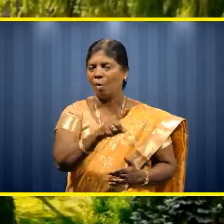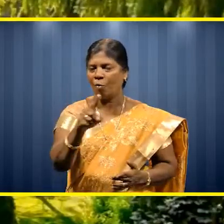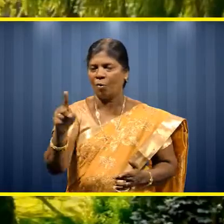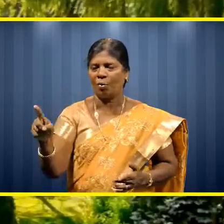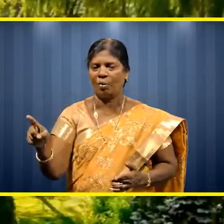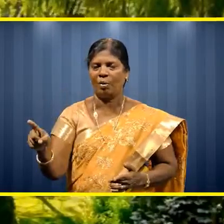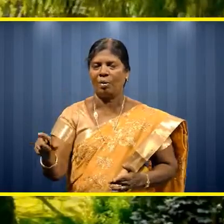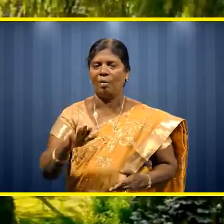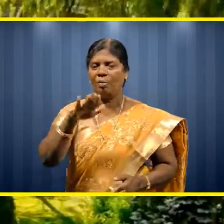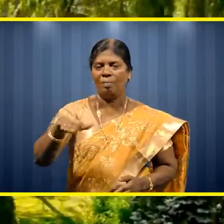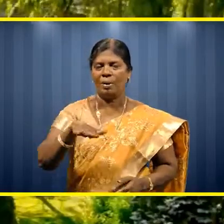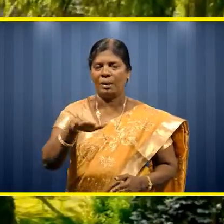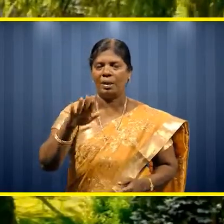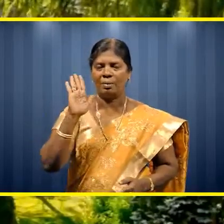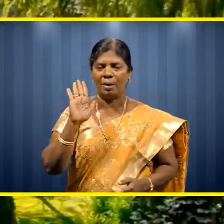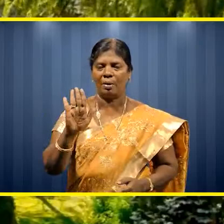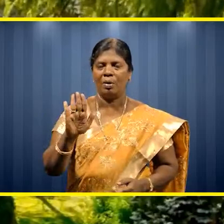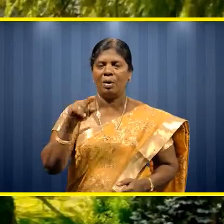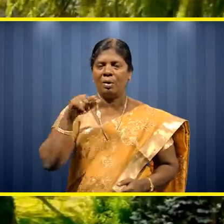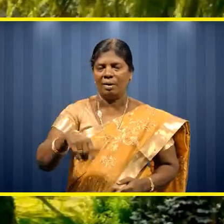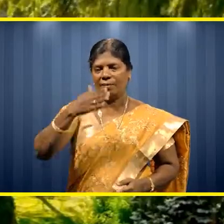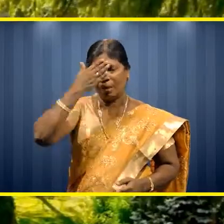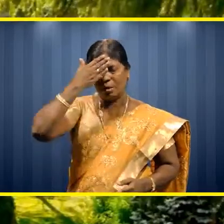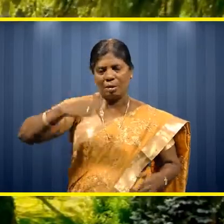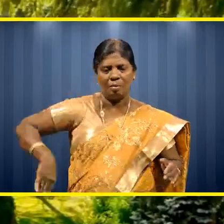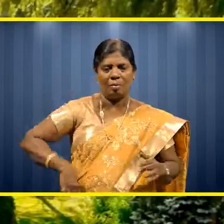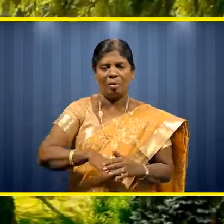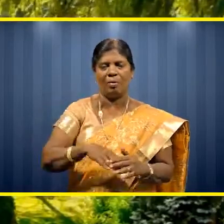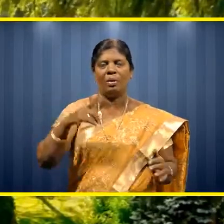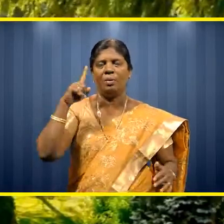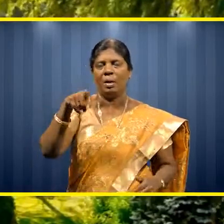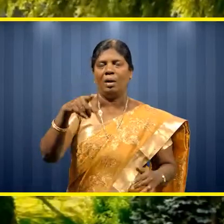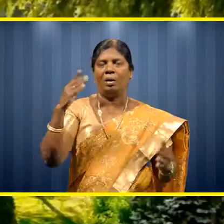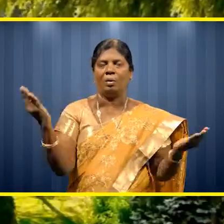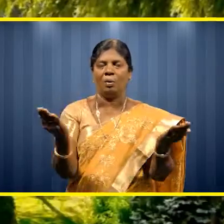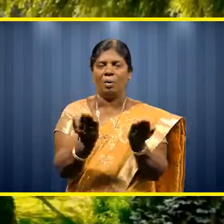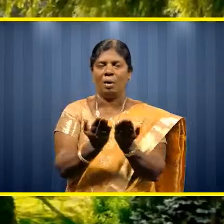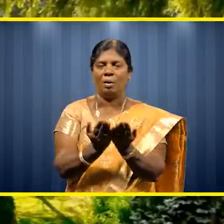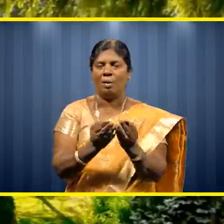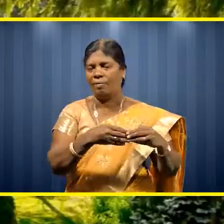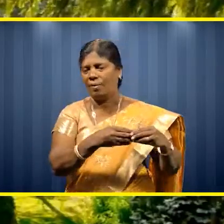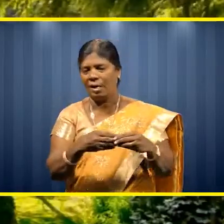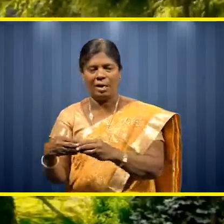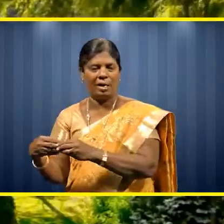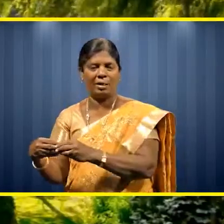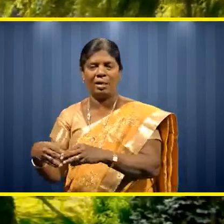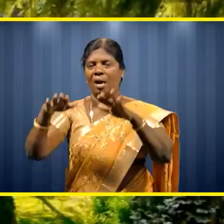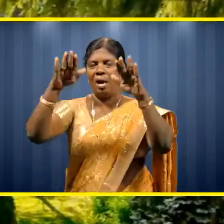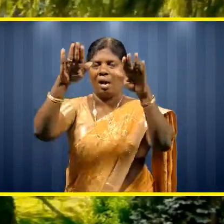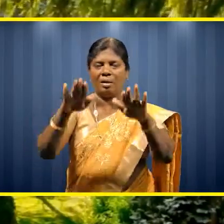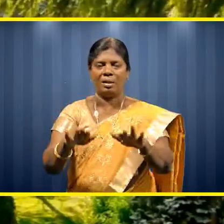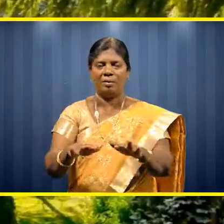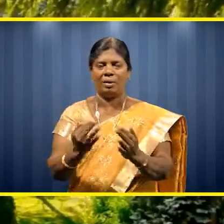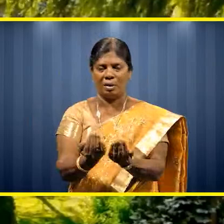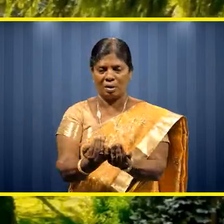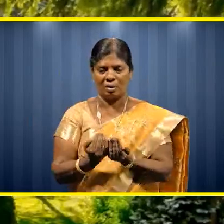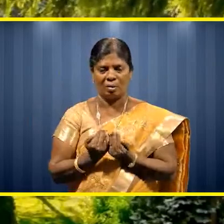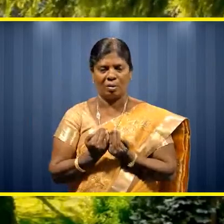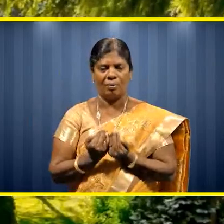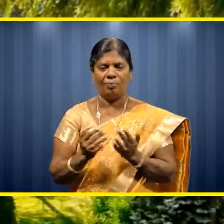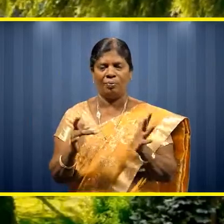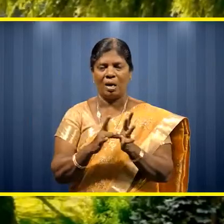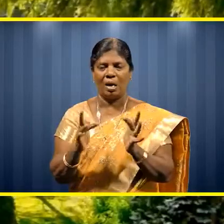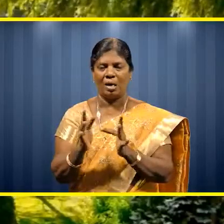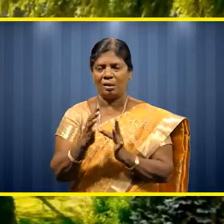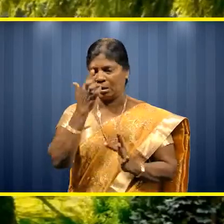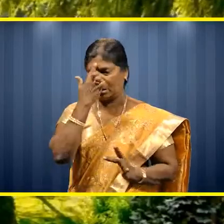கடவுளுடைய பிள்ளைகளோடும் உடைய பிரசன்னம் இருக்கட்டும். இந்த வருடம் முழுவதும் கூட இருந்து பிள்ளைகளை வழிநடத்தி